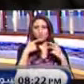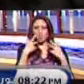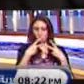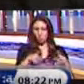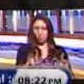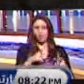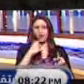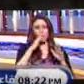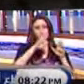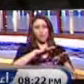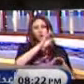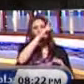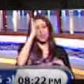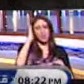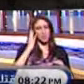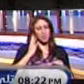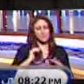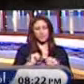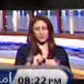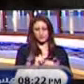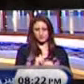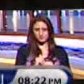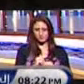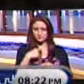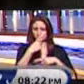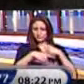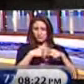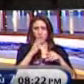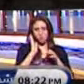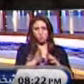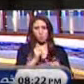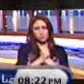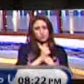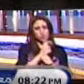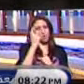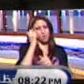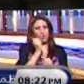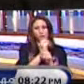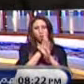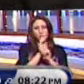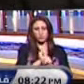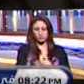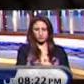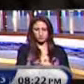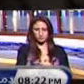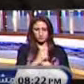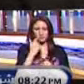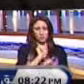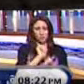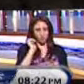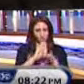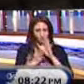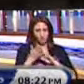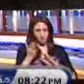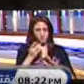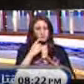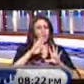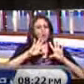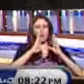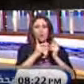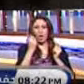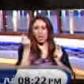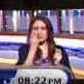العام من أن تتاح لهم الفرصة للاستمرار أو العودة إلى أرض الوطن. لكنه تم إخلاء سبيلهم خلاص من السجن. بالفعل.